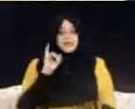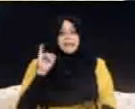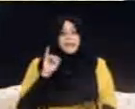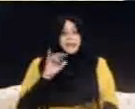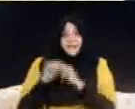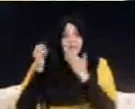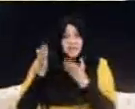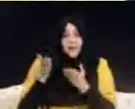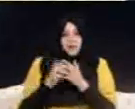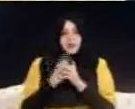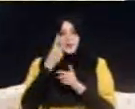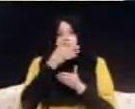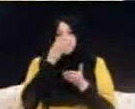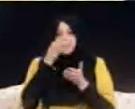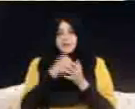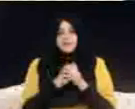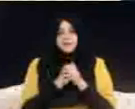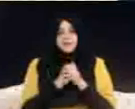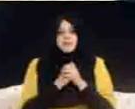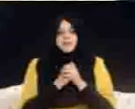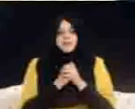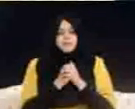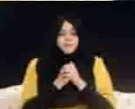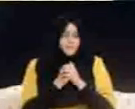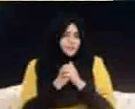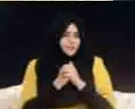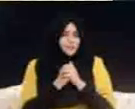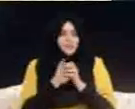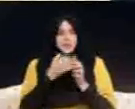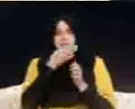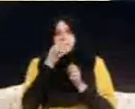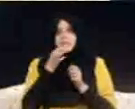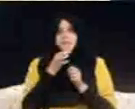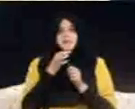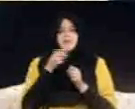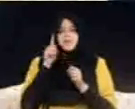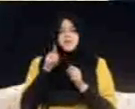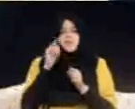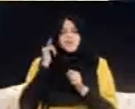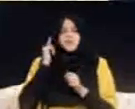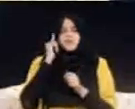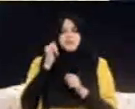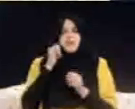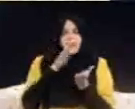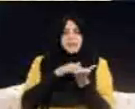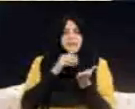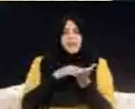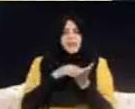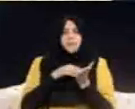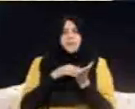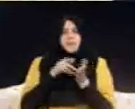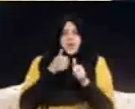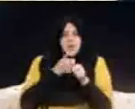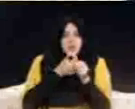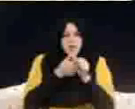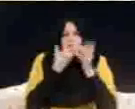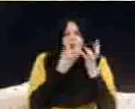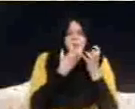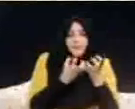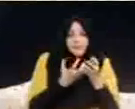فقال عنه: ولكنه أخلد إلى الأرض واتبع هوى. تزكية النفس والارتقاء